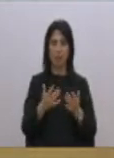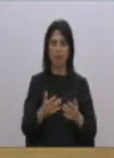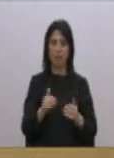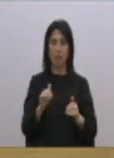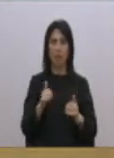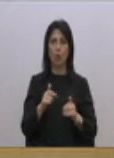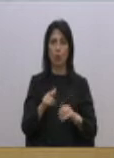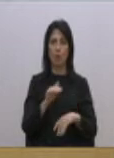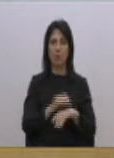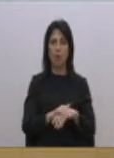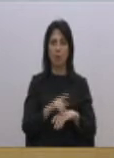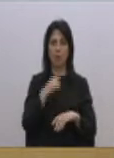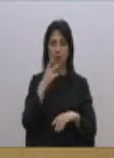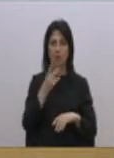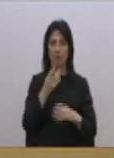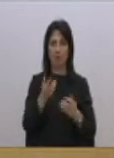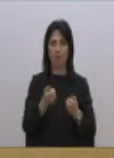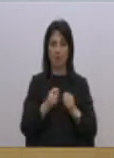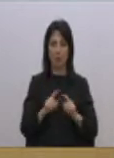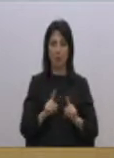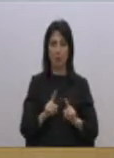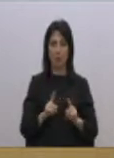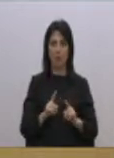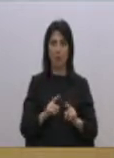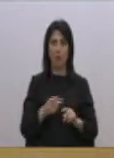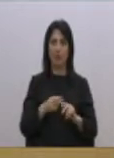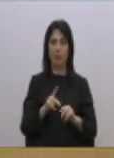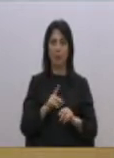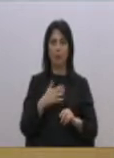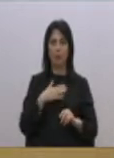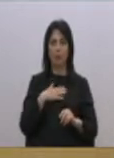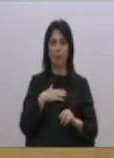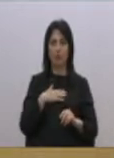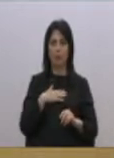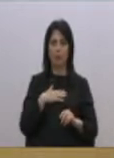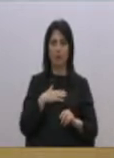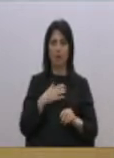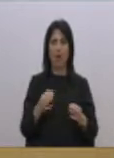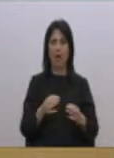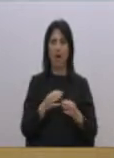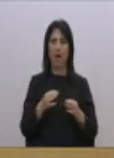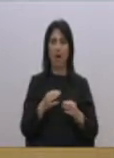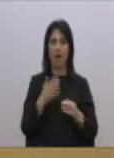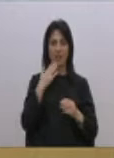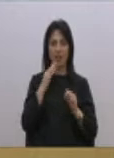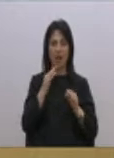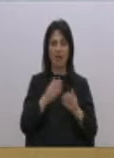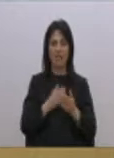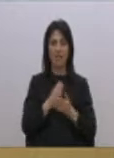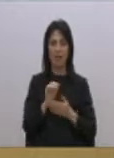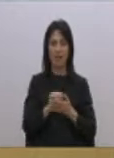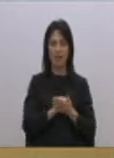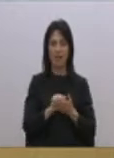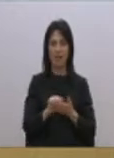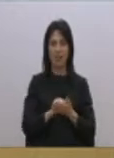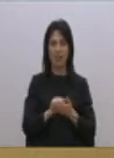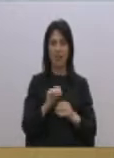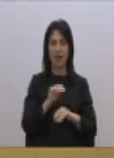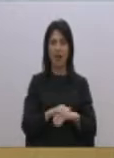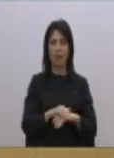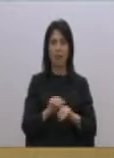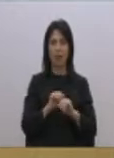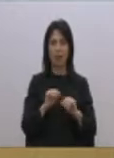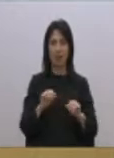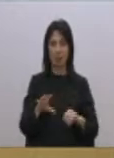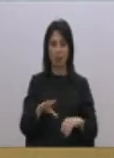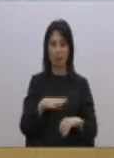როგორც არგუმენტი, რა თქმა უნდა, მიუღებელია. იმიტომ რომ ჩვენ არავითარი გასამართლებელი საბუთი და არგუმენტი არ